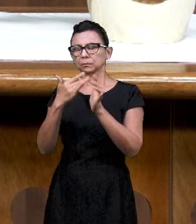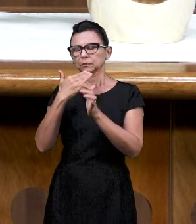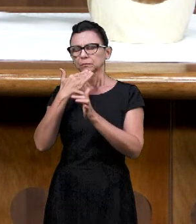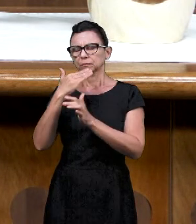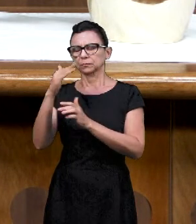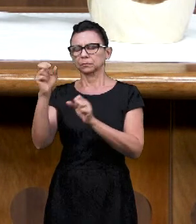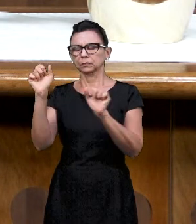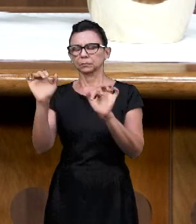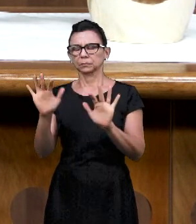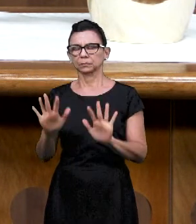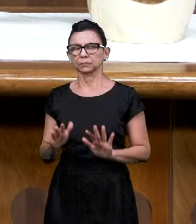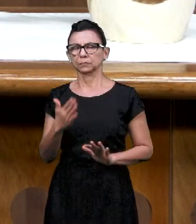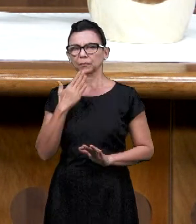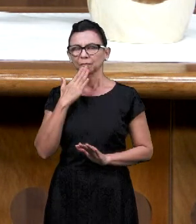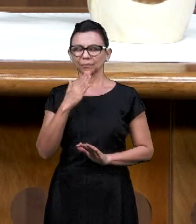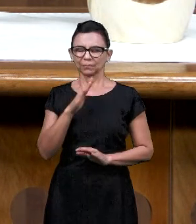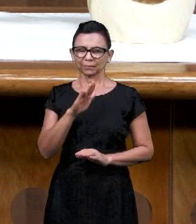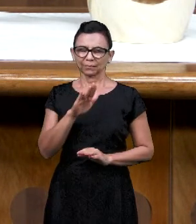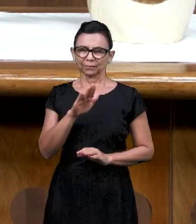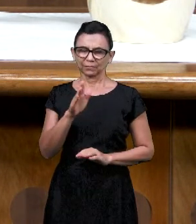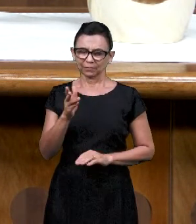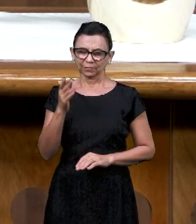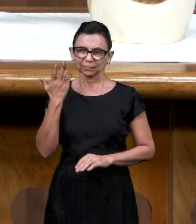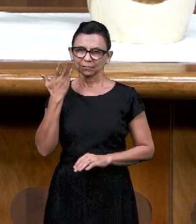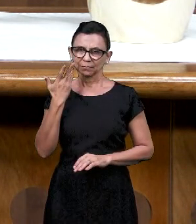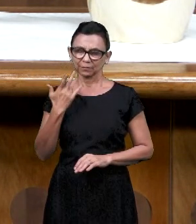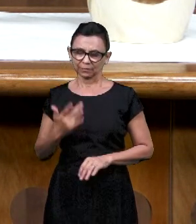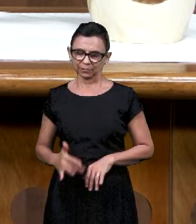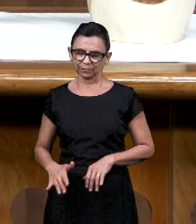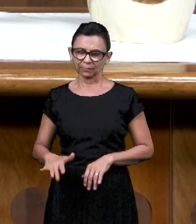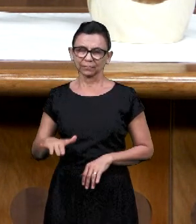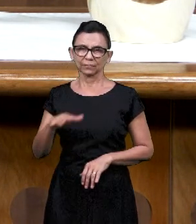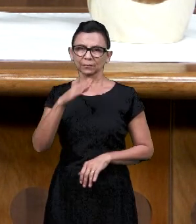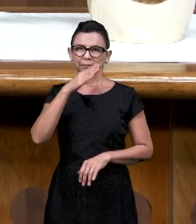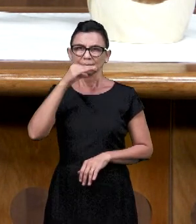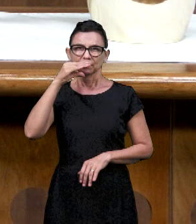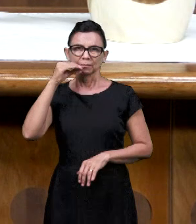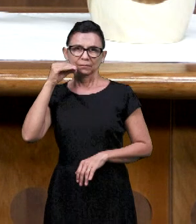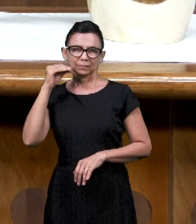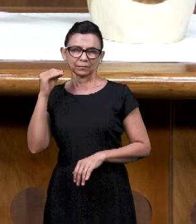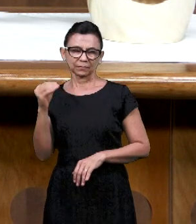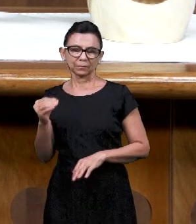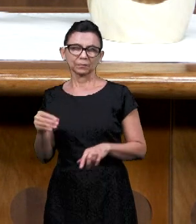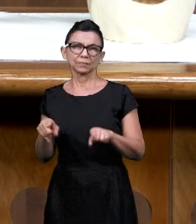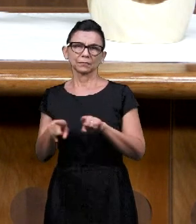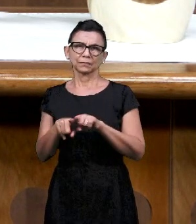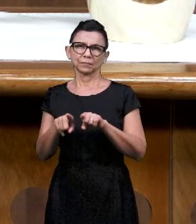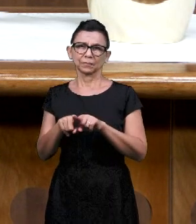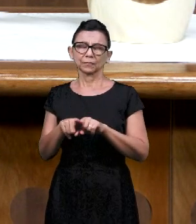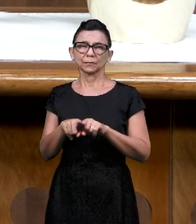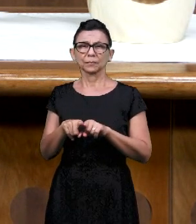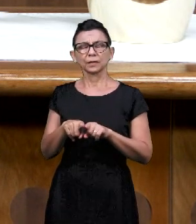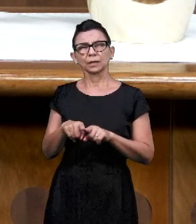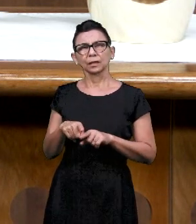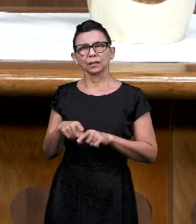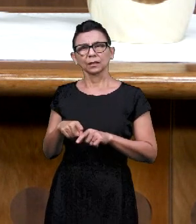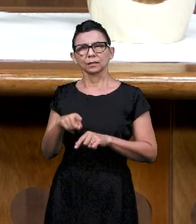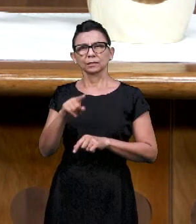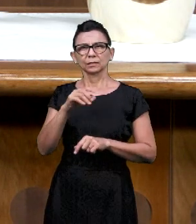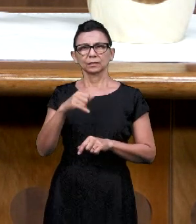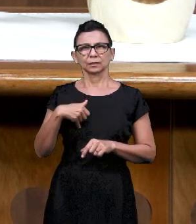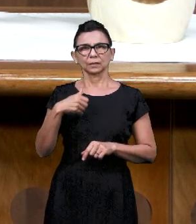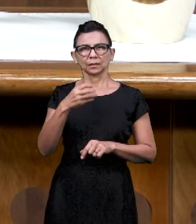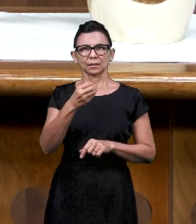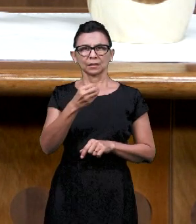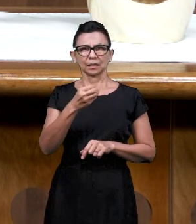chaque intermédiaire et chaque adolescent. Aussi, Seigneur, les enfants de 0 à 3 ans, les petits, afin que tu puisses les